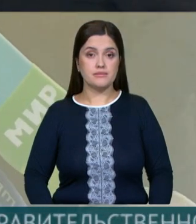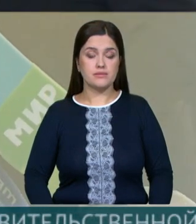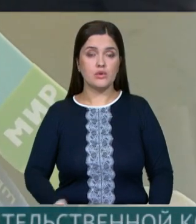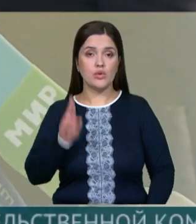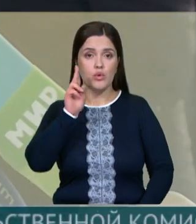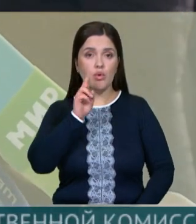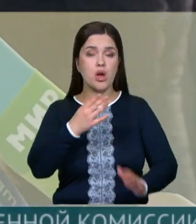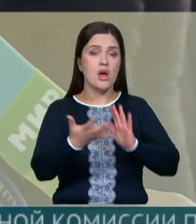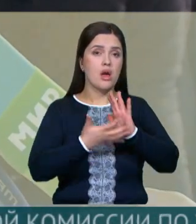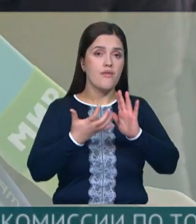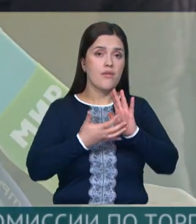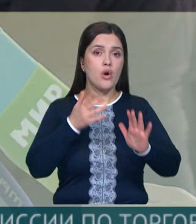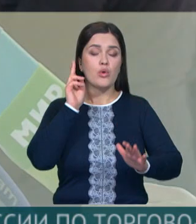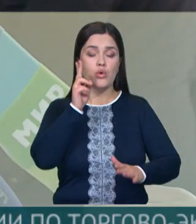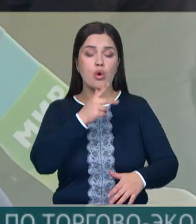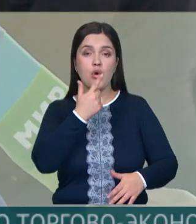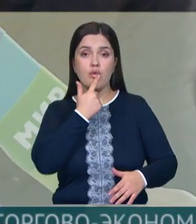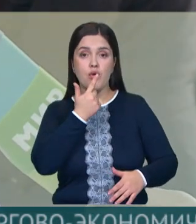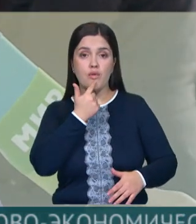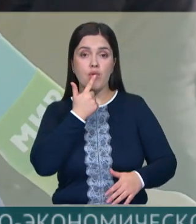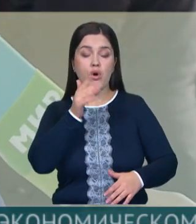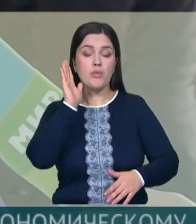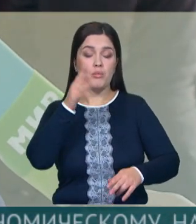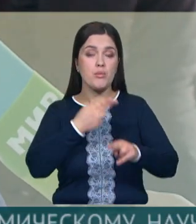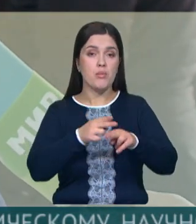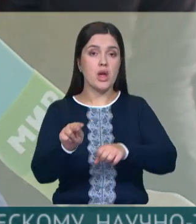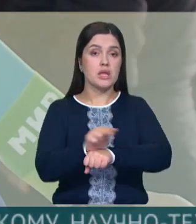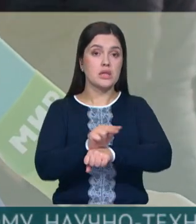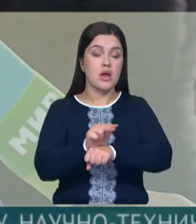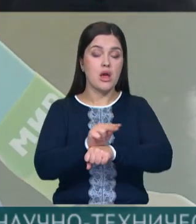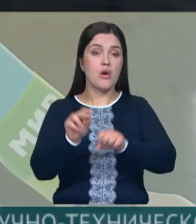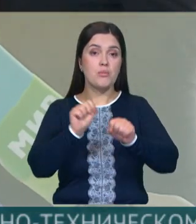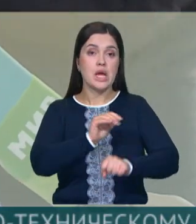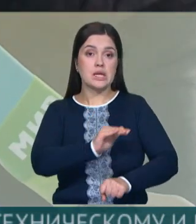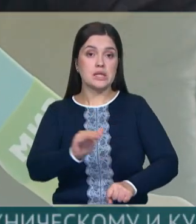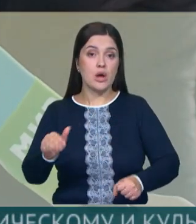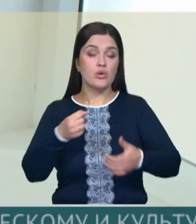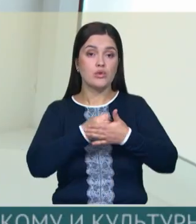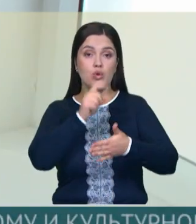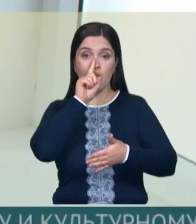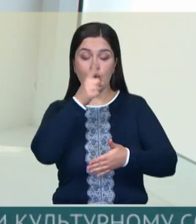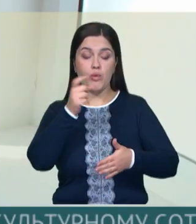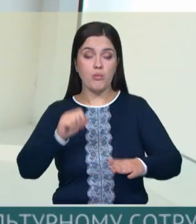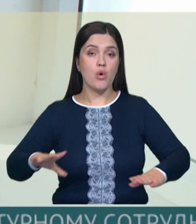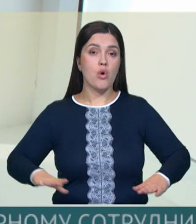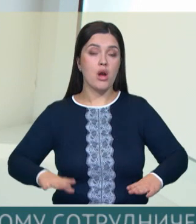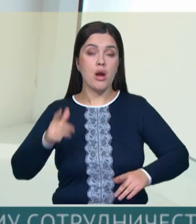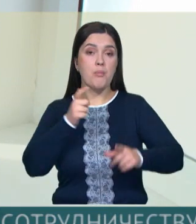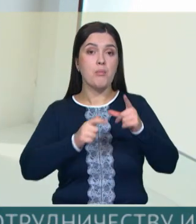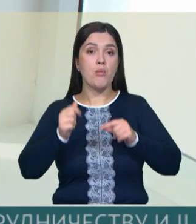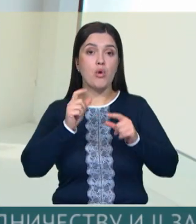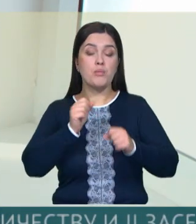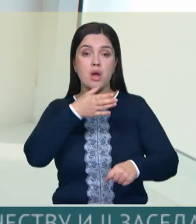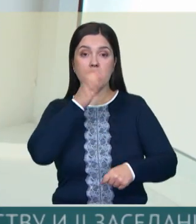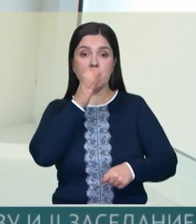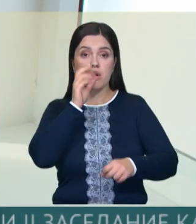у детей. Можно применять в виде докорма детям до 1 года. Кобыле молоко – это альбуминовое